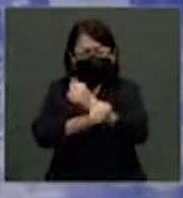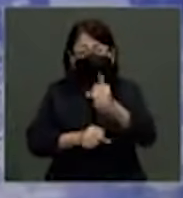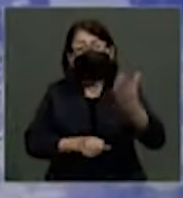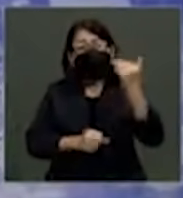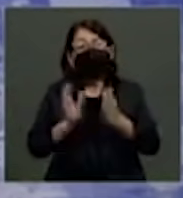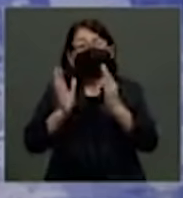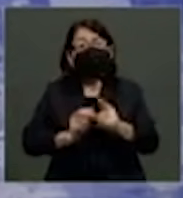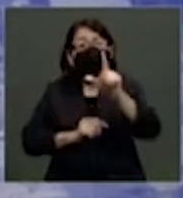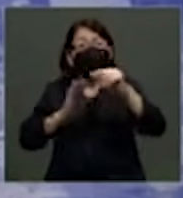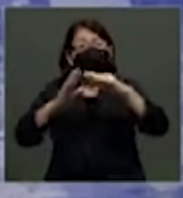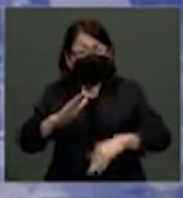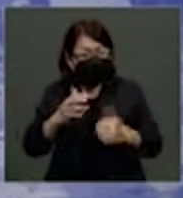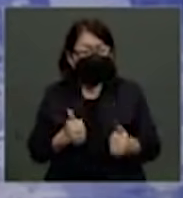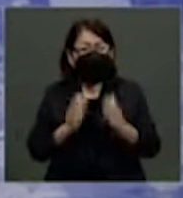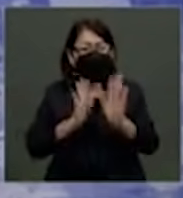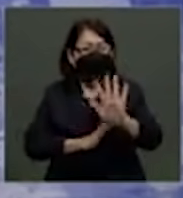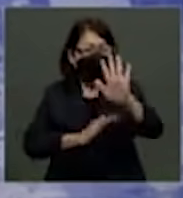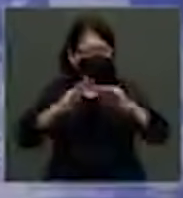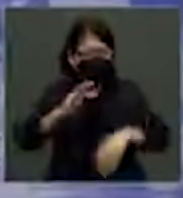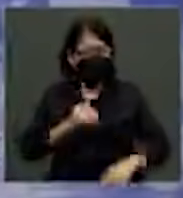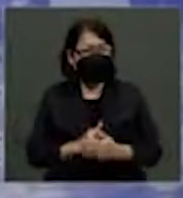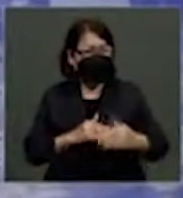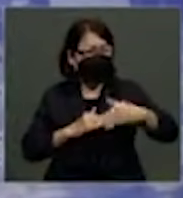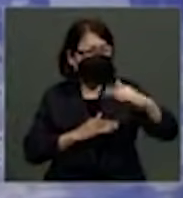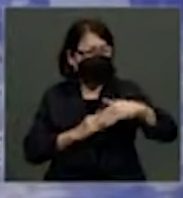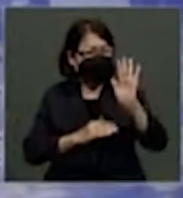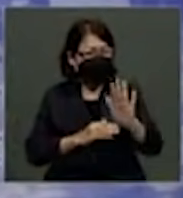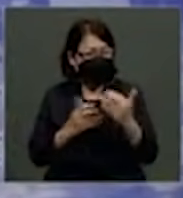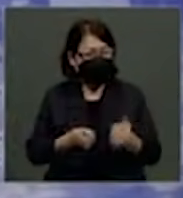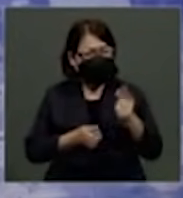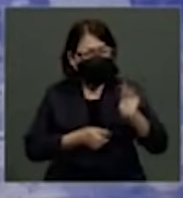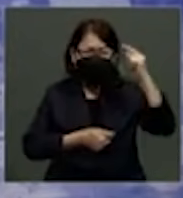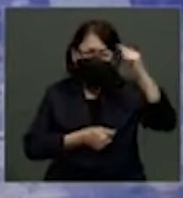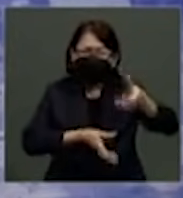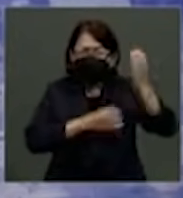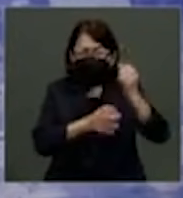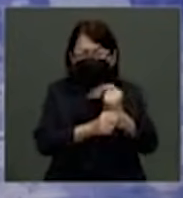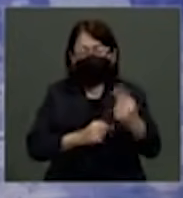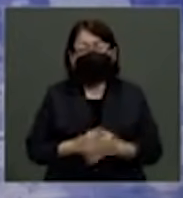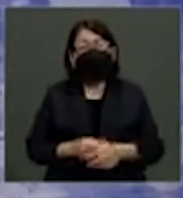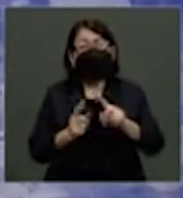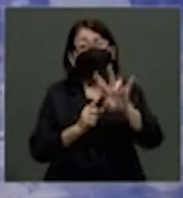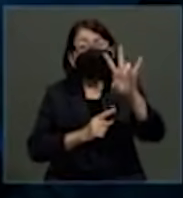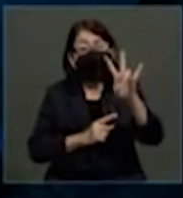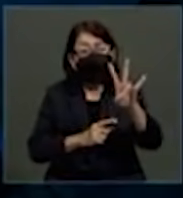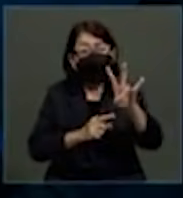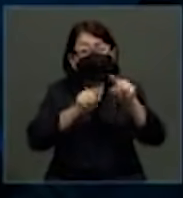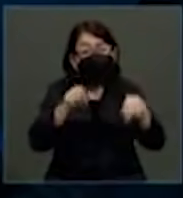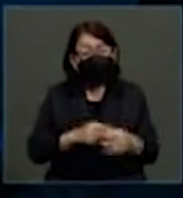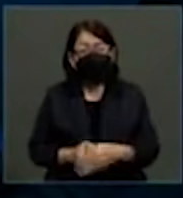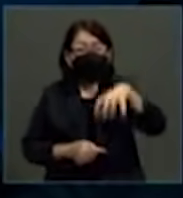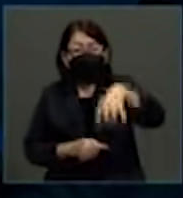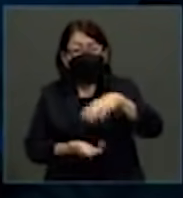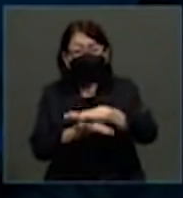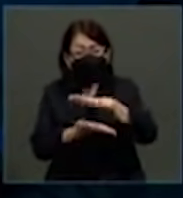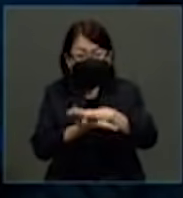ทีหนึ่งและทบทวนมาตรการการป้องกันให้ได้มากยิ่งขึ้นเพราะว่าเดิมนี้20คนตอนนี้เหลืออยู่5นะครับเพราะฉะนั้นต้อง